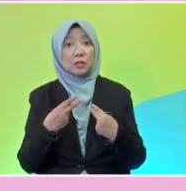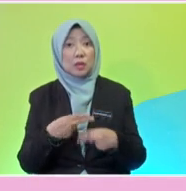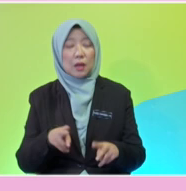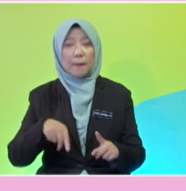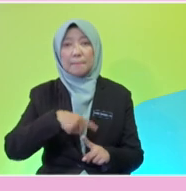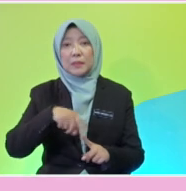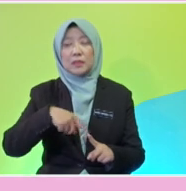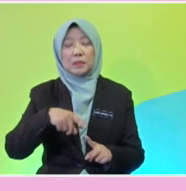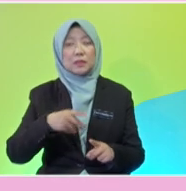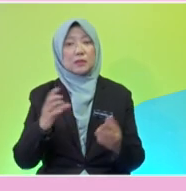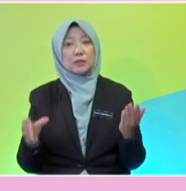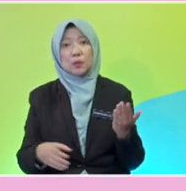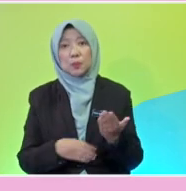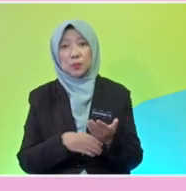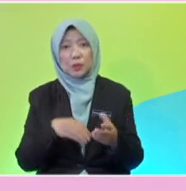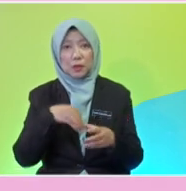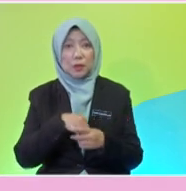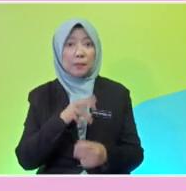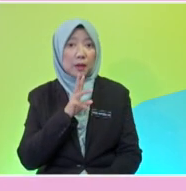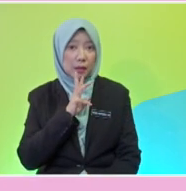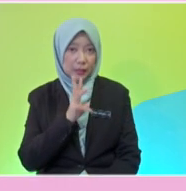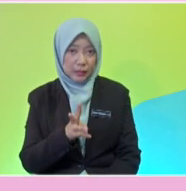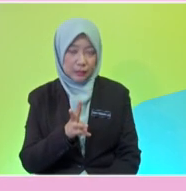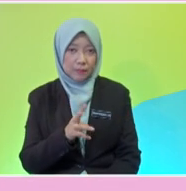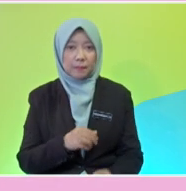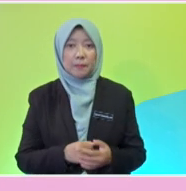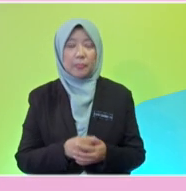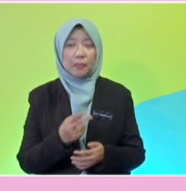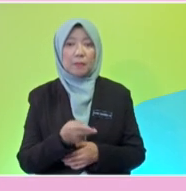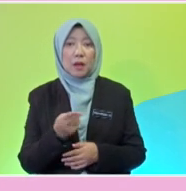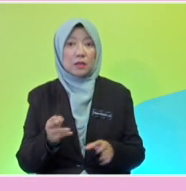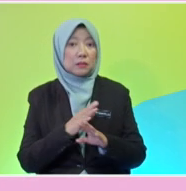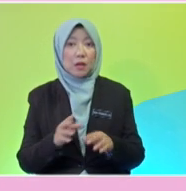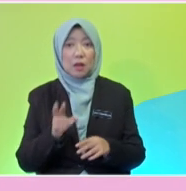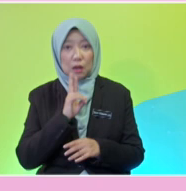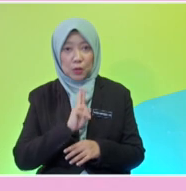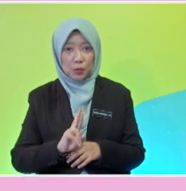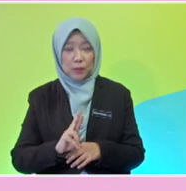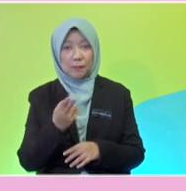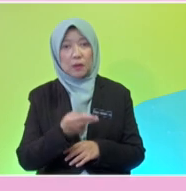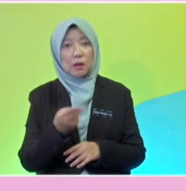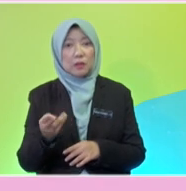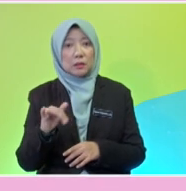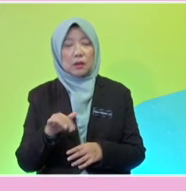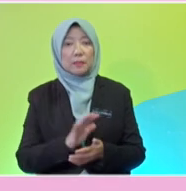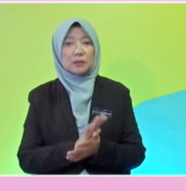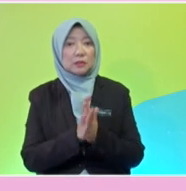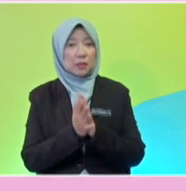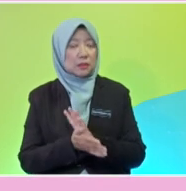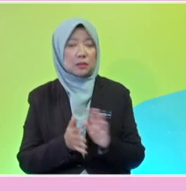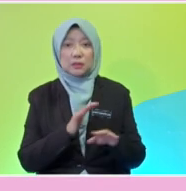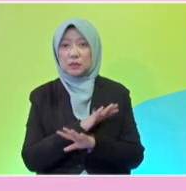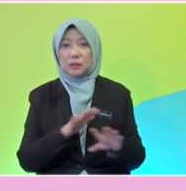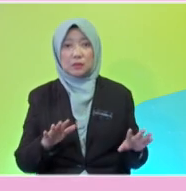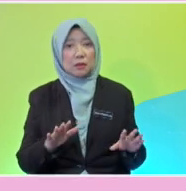diaduk di dalam air mana kali bahan tidak larut ialah bahan yang menjadi tidak hancur